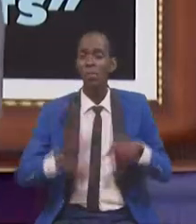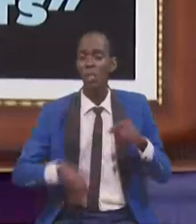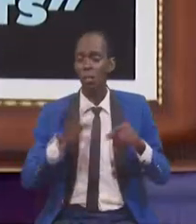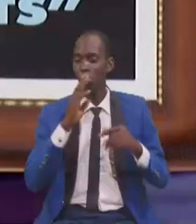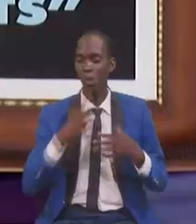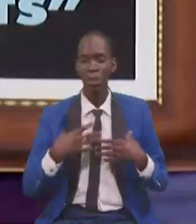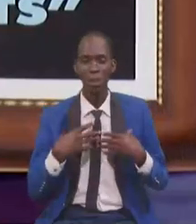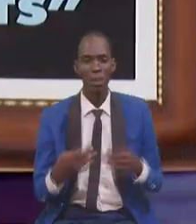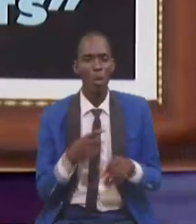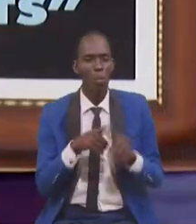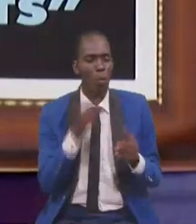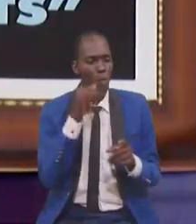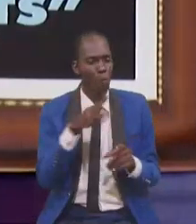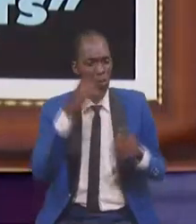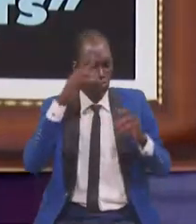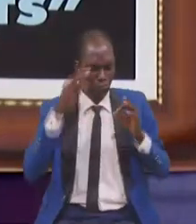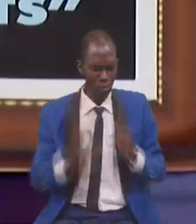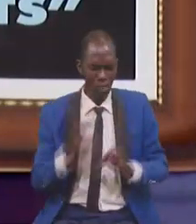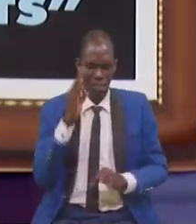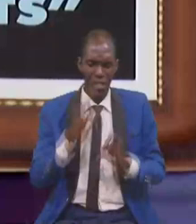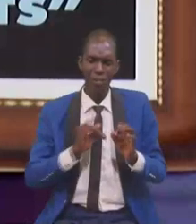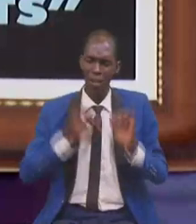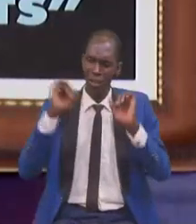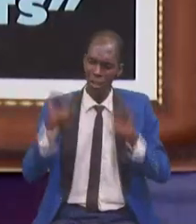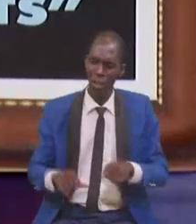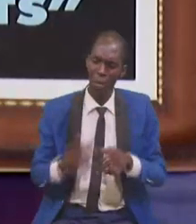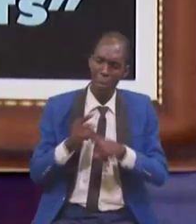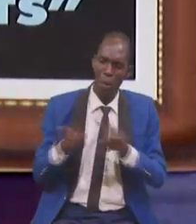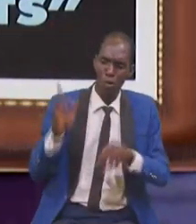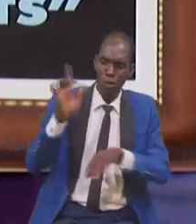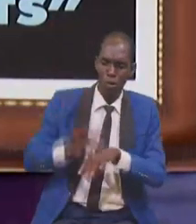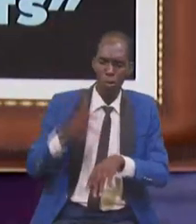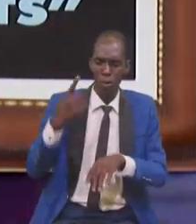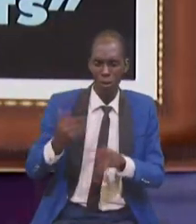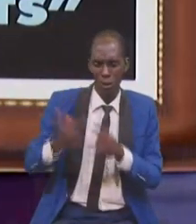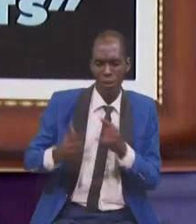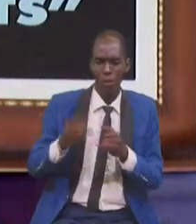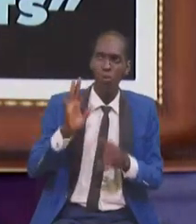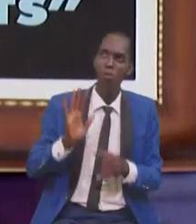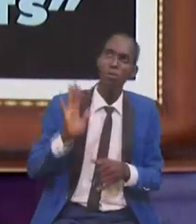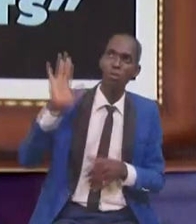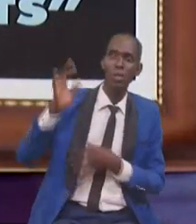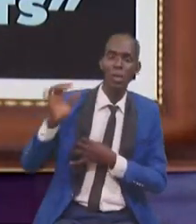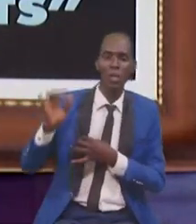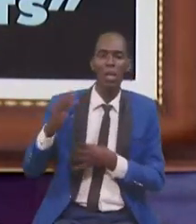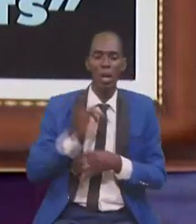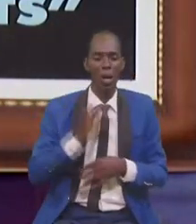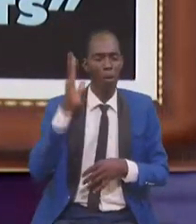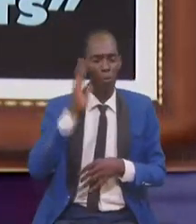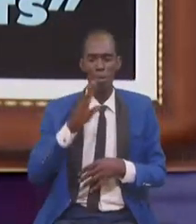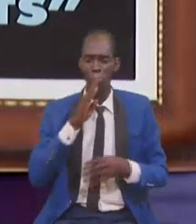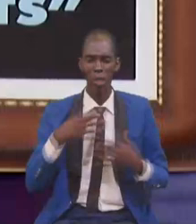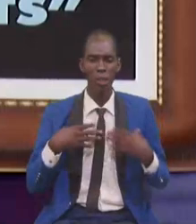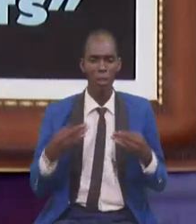pour les médecins. Elle n'était pas guérie, mais elle dit que si je peux toucher le pan de sa robe, je serai guérie. Et puis elle est venue par la